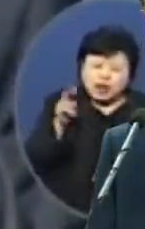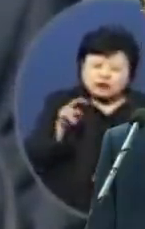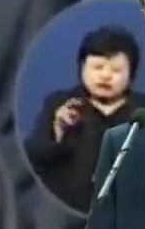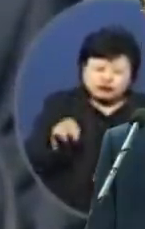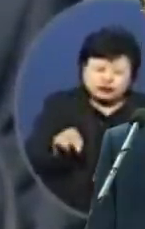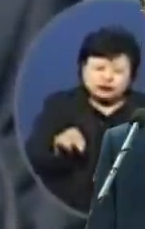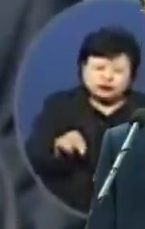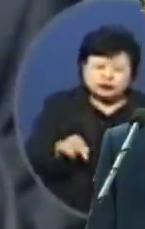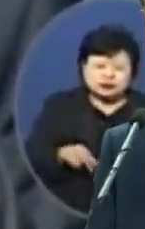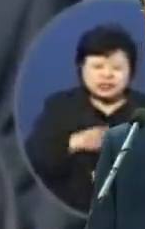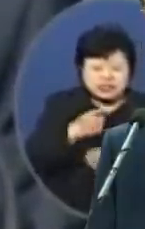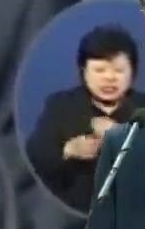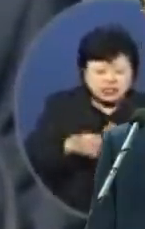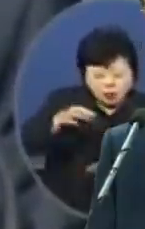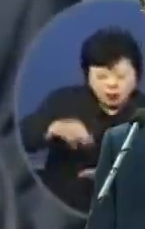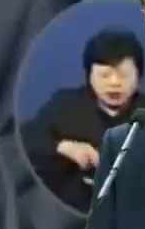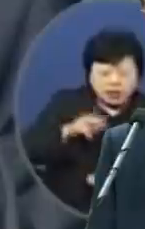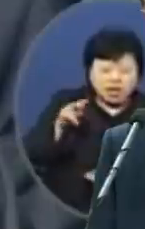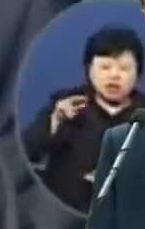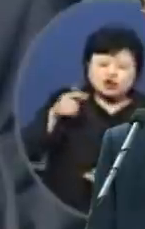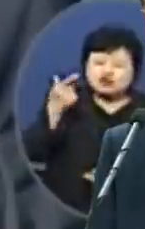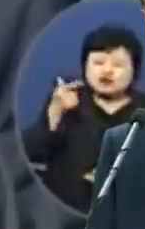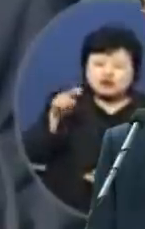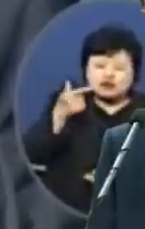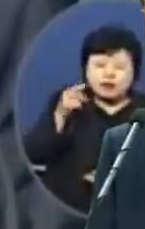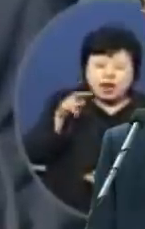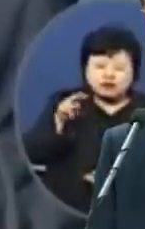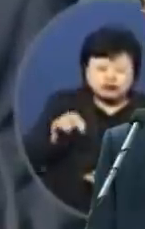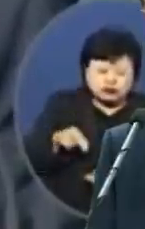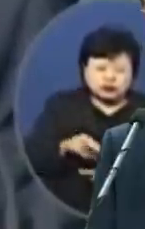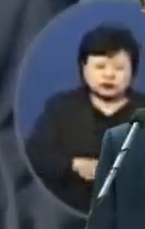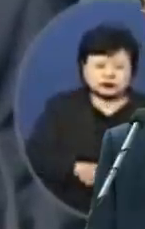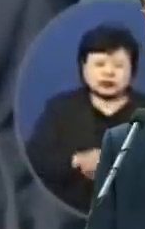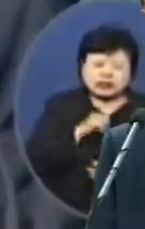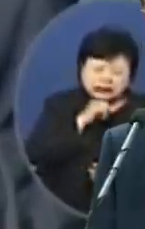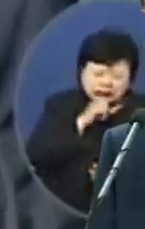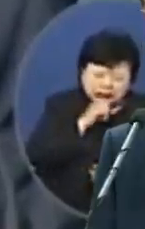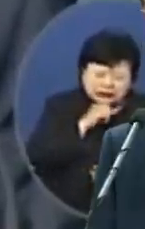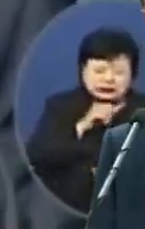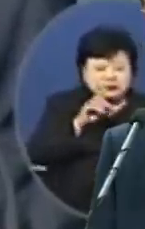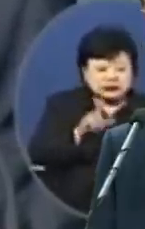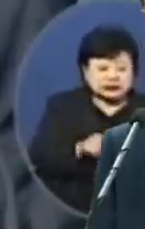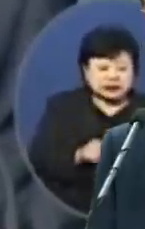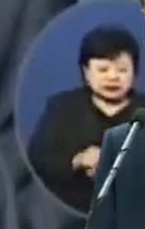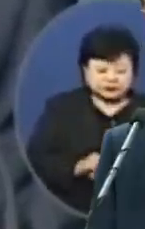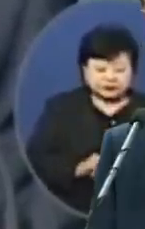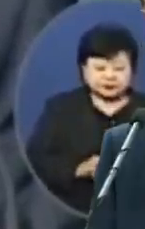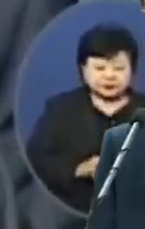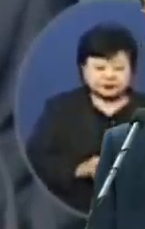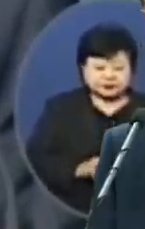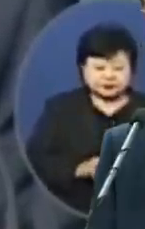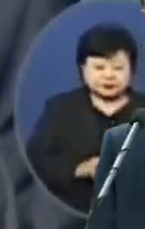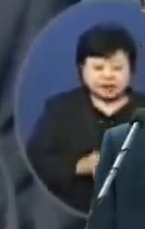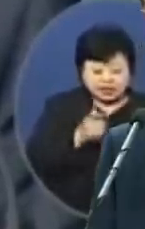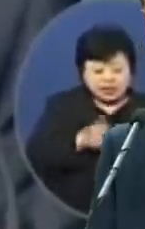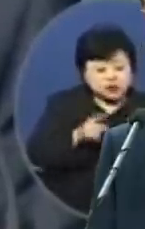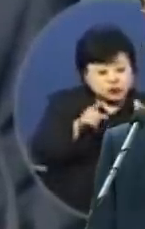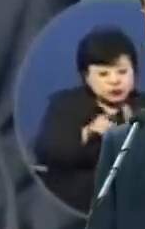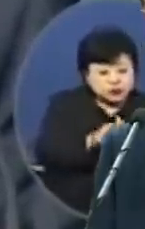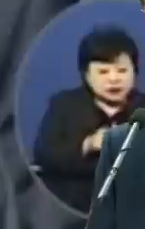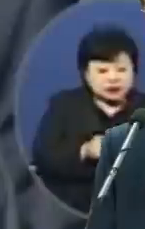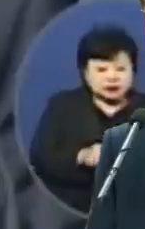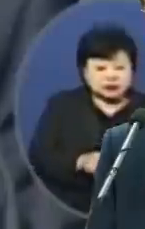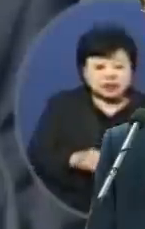한 사람당 1년 벌이가 600불이었습니다. 그런데 그때 우리 예수 믿는